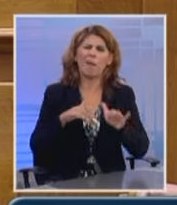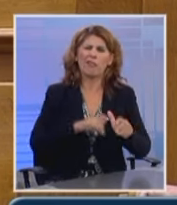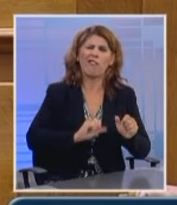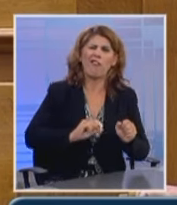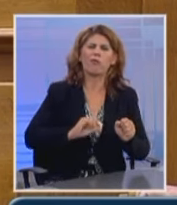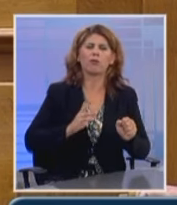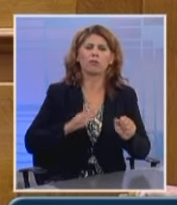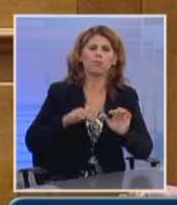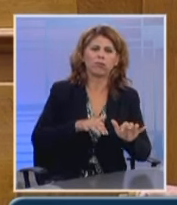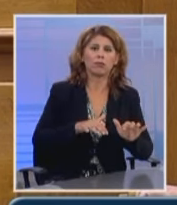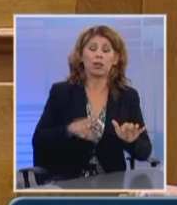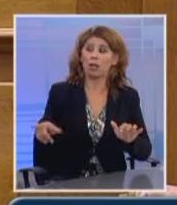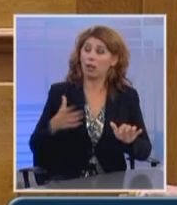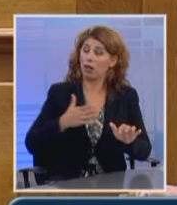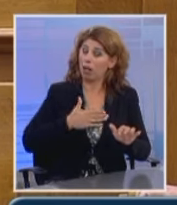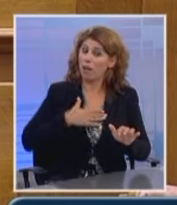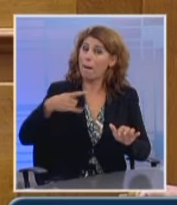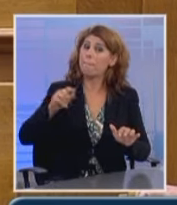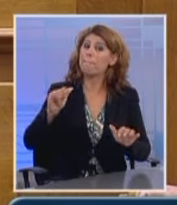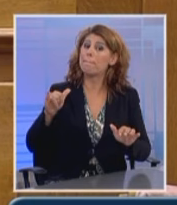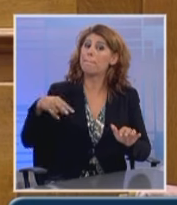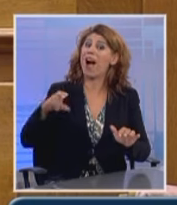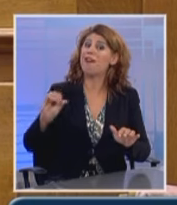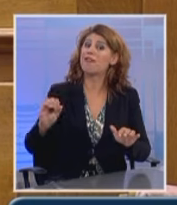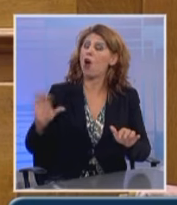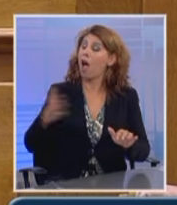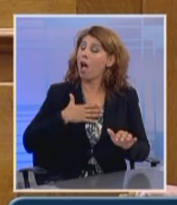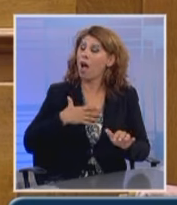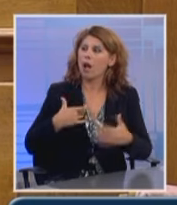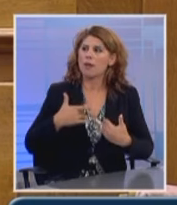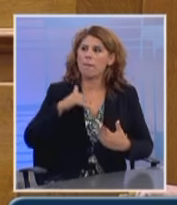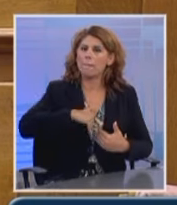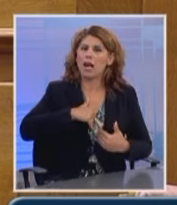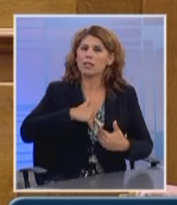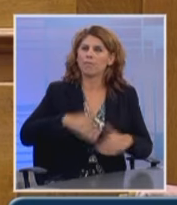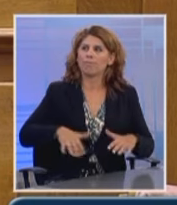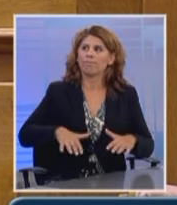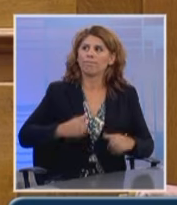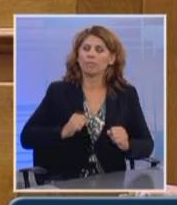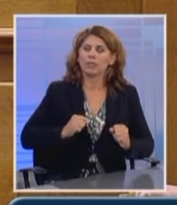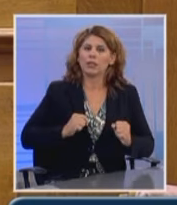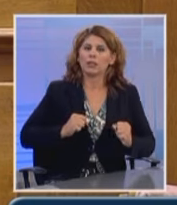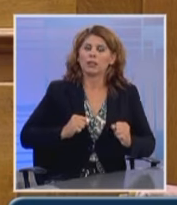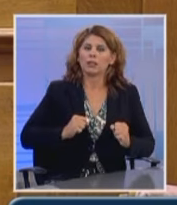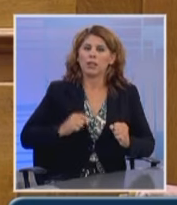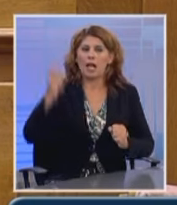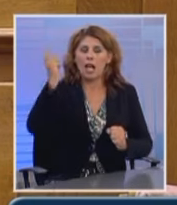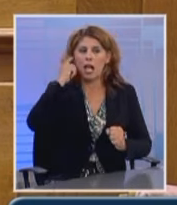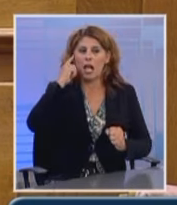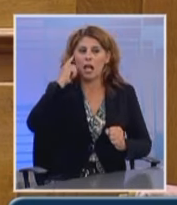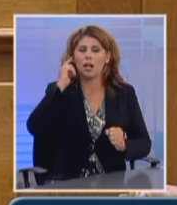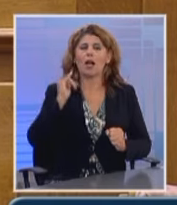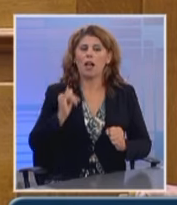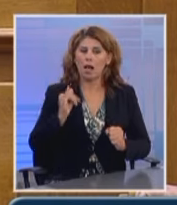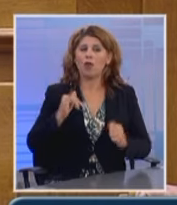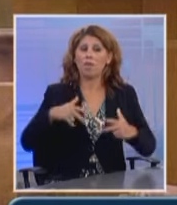Θέλω λοιπόν να ευχαριστήσω τον Παύλο, γιατί μας τάραξε με αυτά που είπε και έτσι μας θύμισε πως έχουμε δουλειά ακόμα να κάνουμε